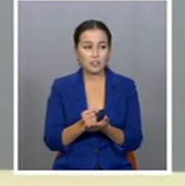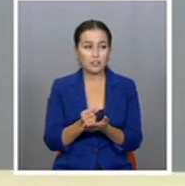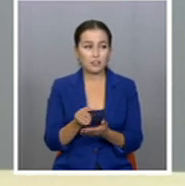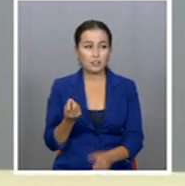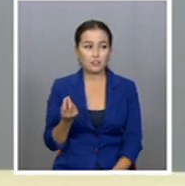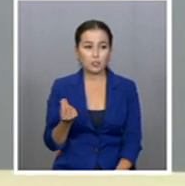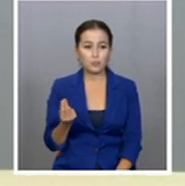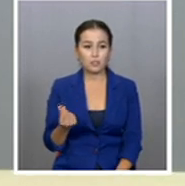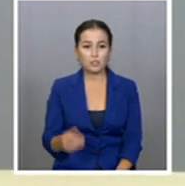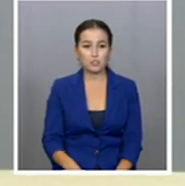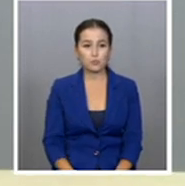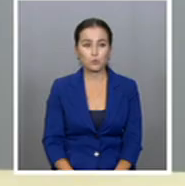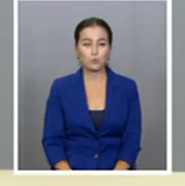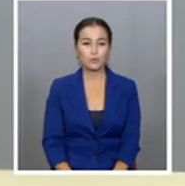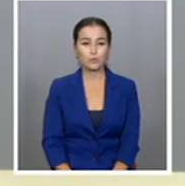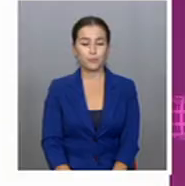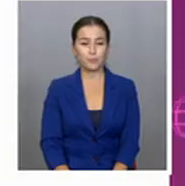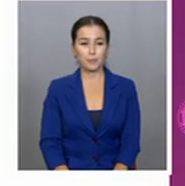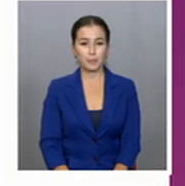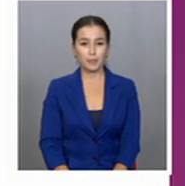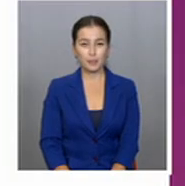екен.